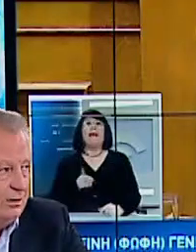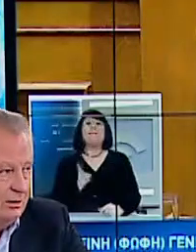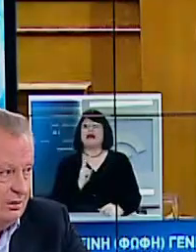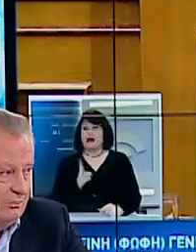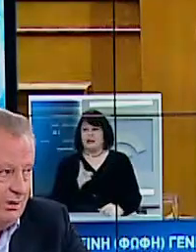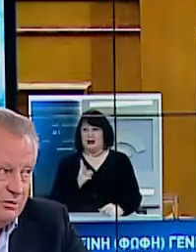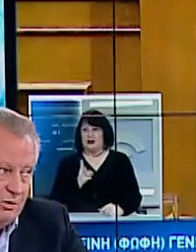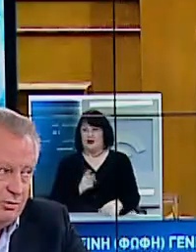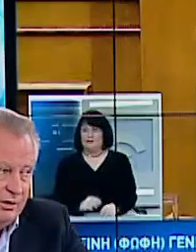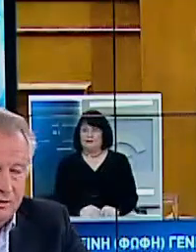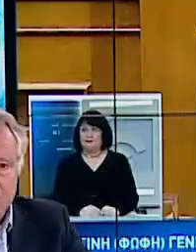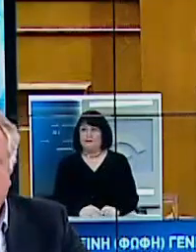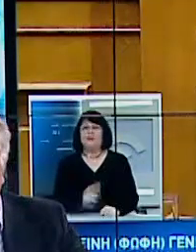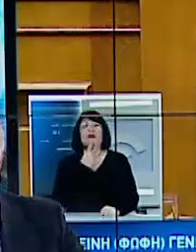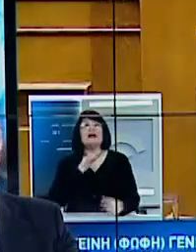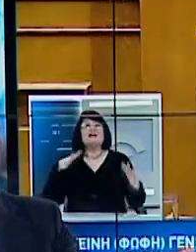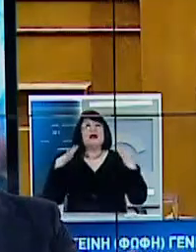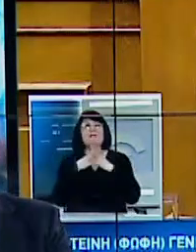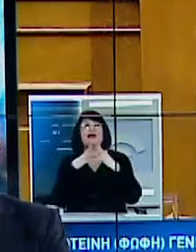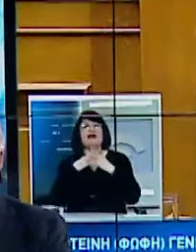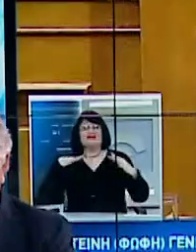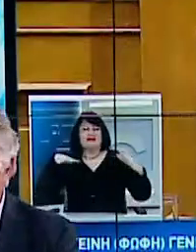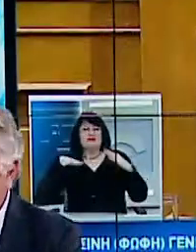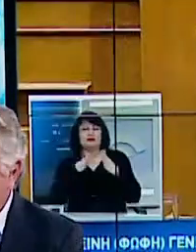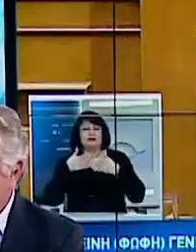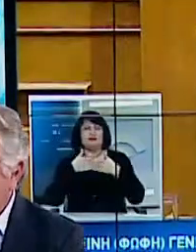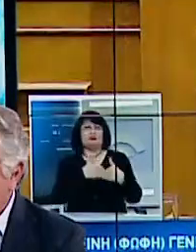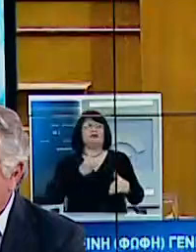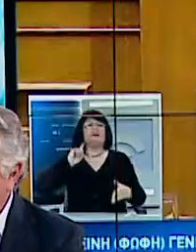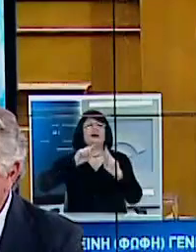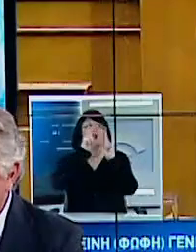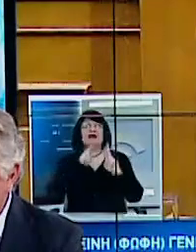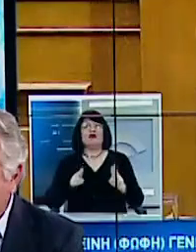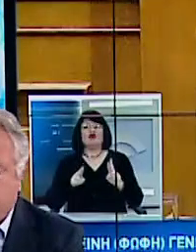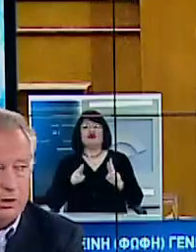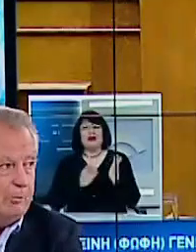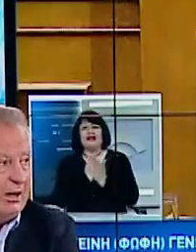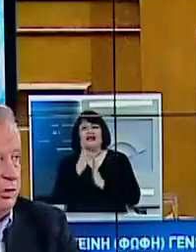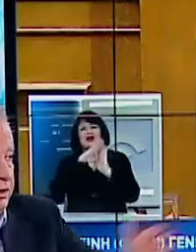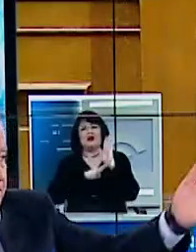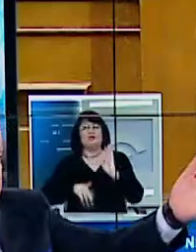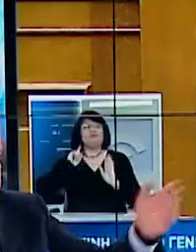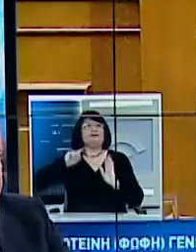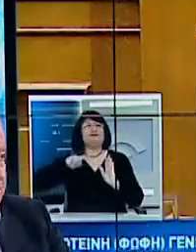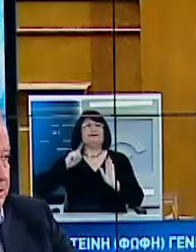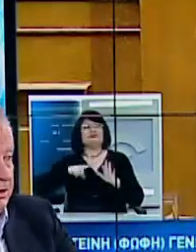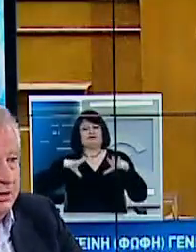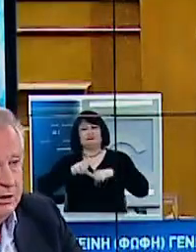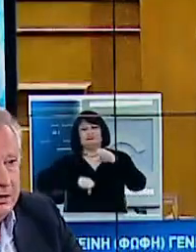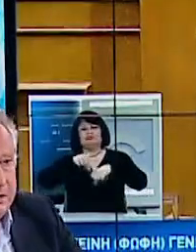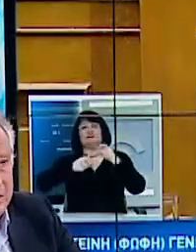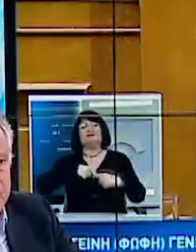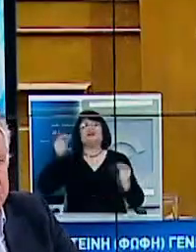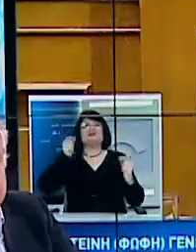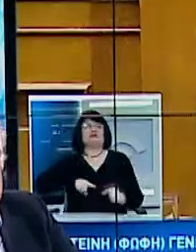Ξεκίνησαν οι ομιλίες των πολιτικών αρχηγών για λόγους καθαρά ενημερωτικούς. Ευχαριστούμε πάρα πολύ τον κύριο Παγώνη και την κυρία